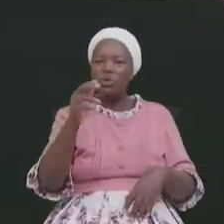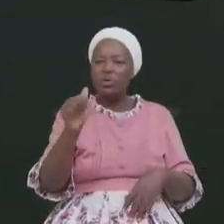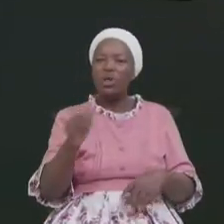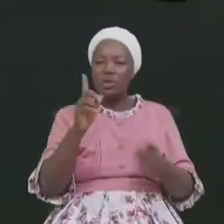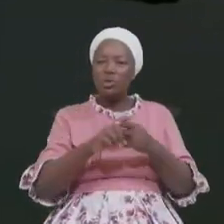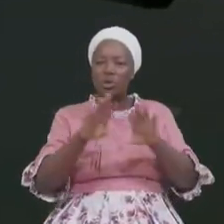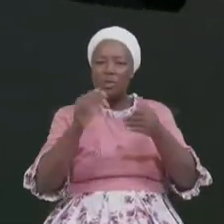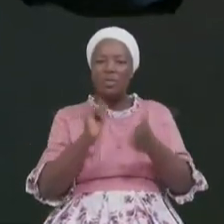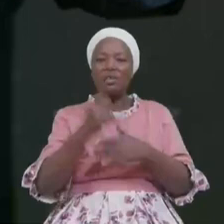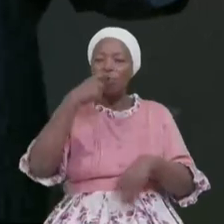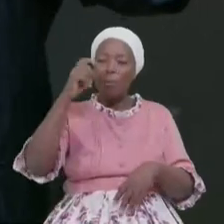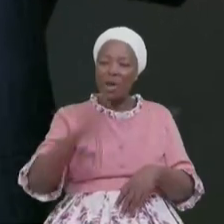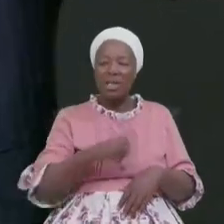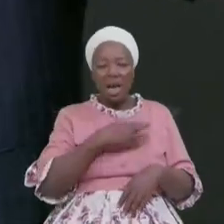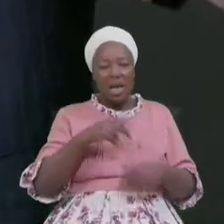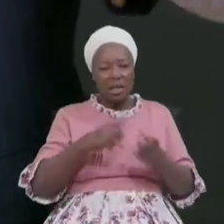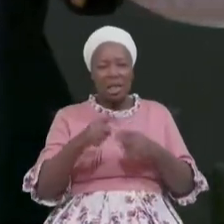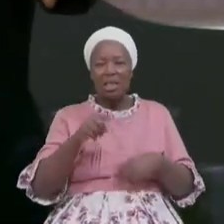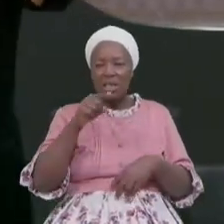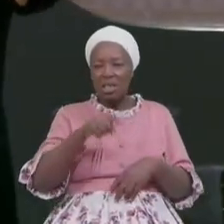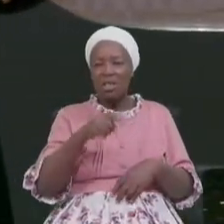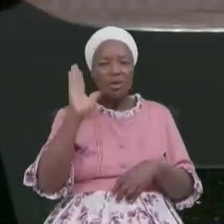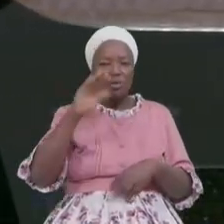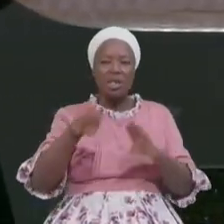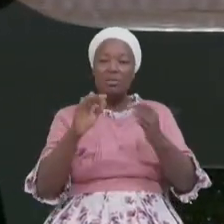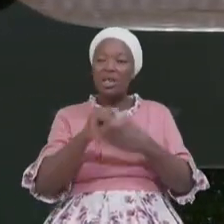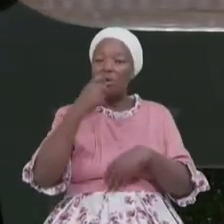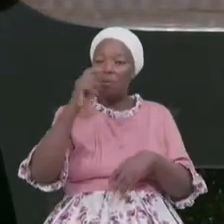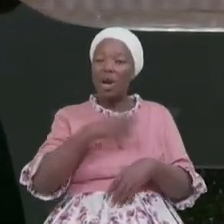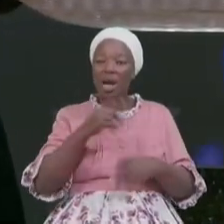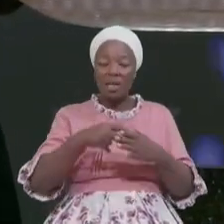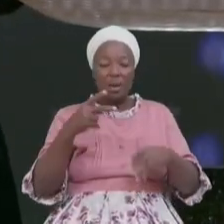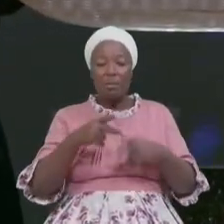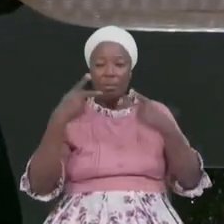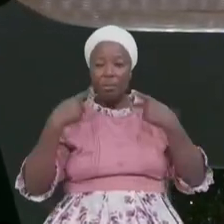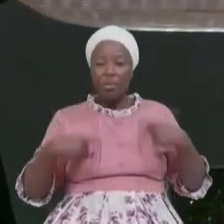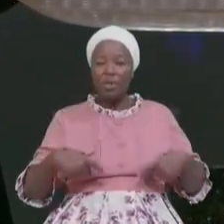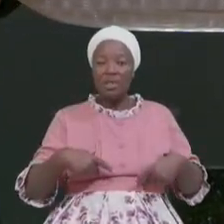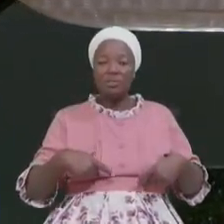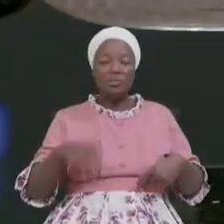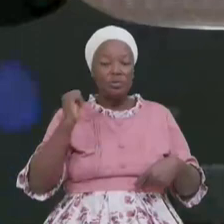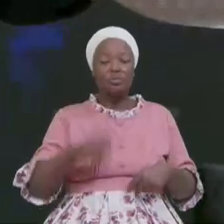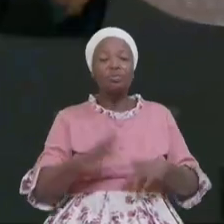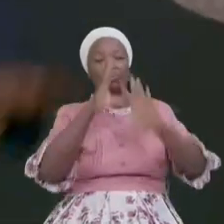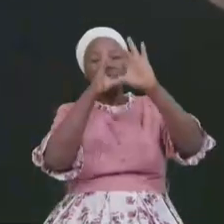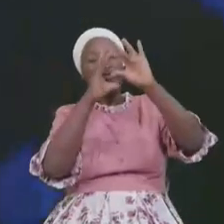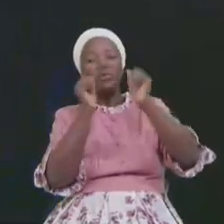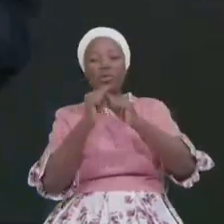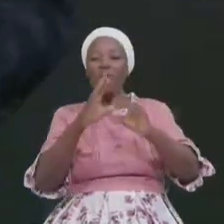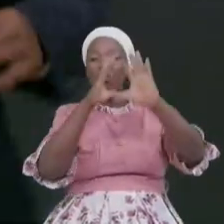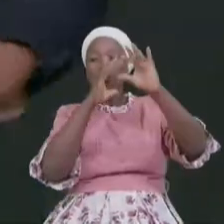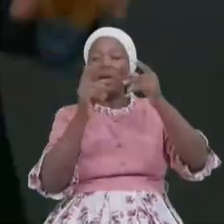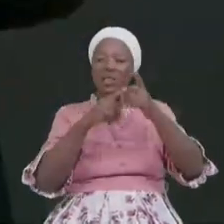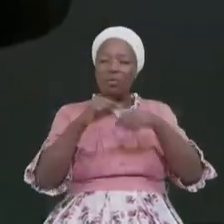commandement. Et il donnera l'ordre, et les sacrificateurs sonneront de leur trompette. Et quand vous entendrez